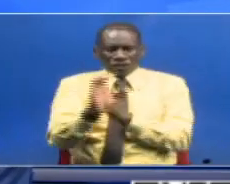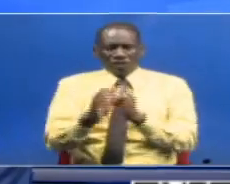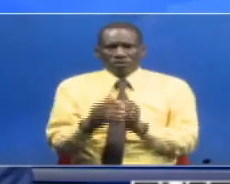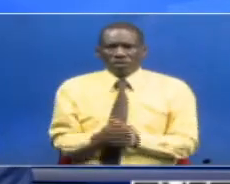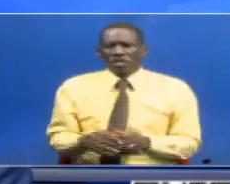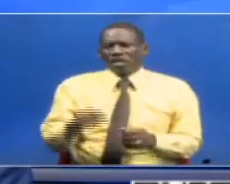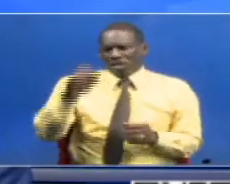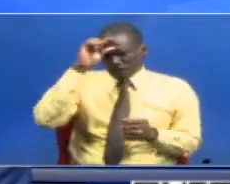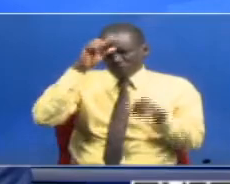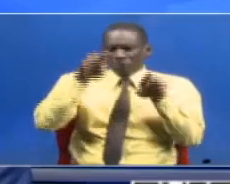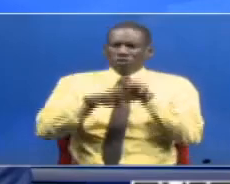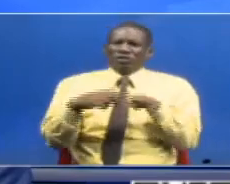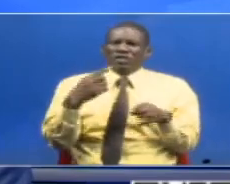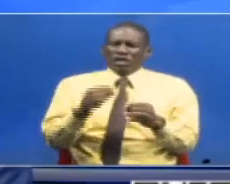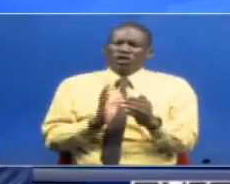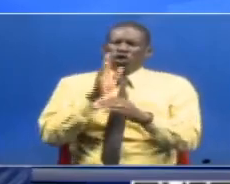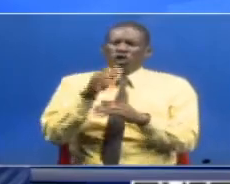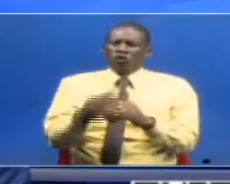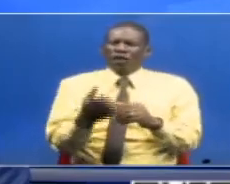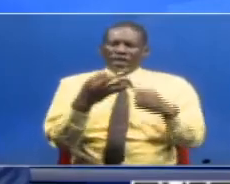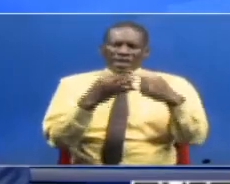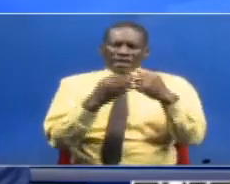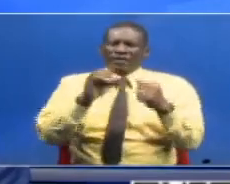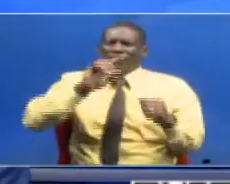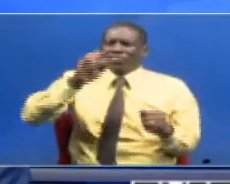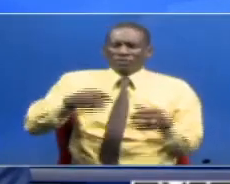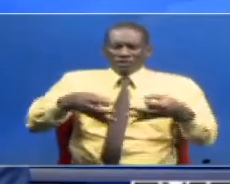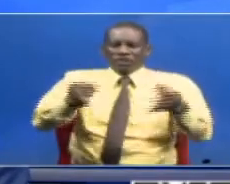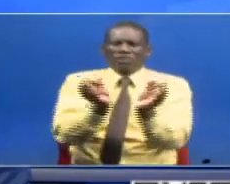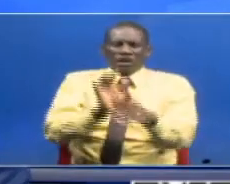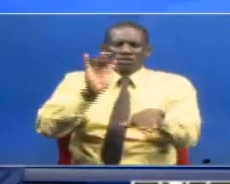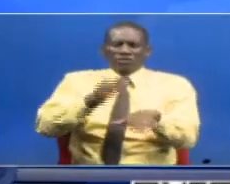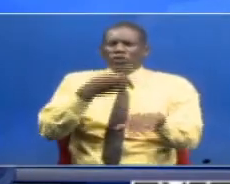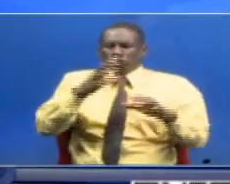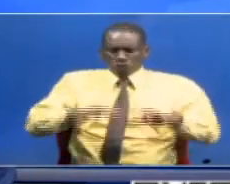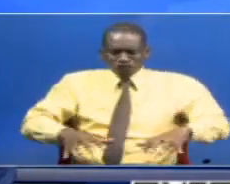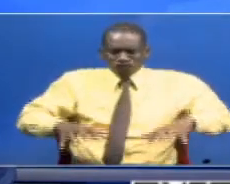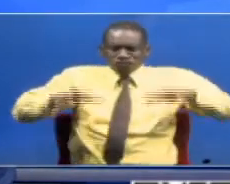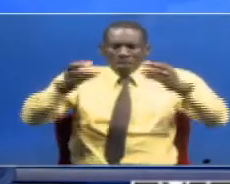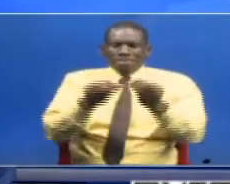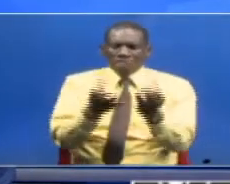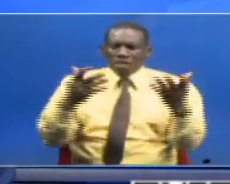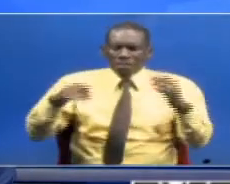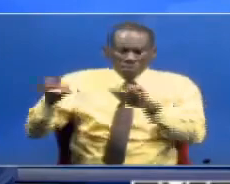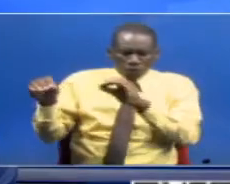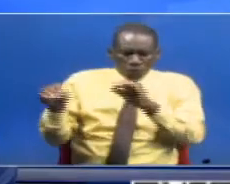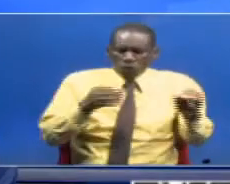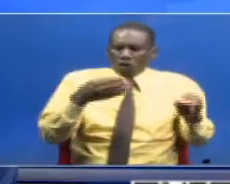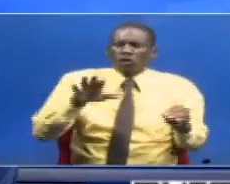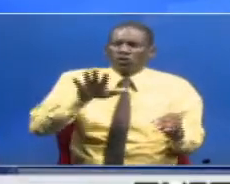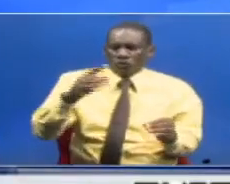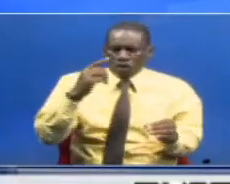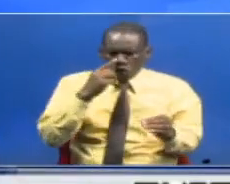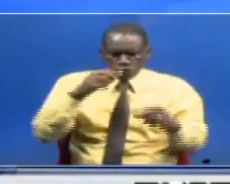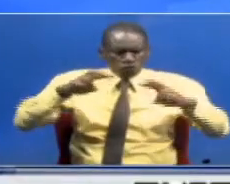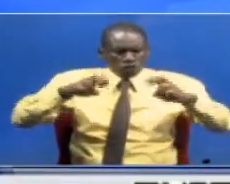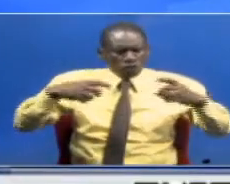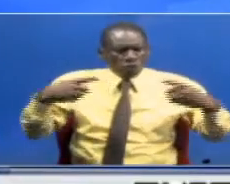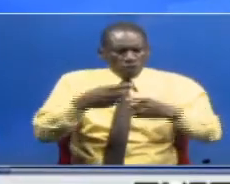Serikali pia inasema zaidi ya familia 1,080 zimeathirika na mafuriko. Idadi kubwa ya watu wamehama kutafuta makao mbadala. Haya